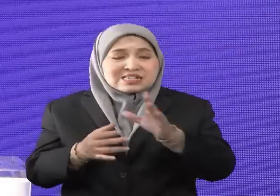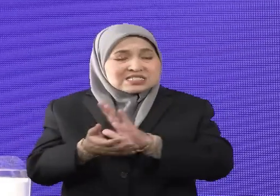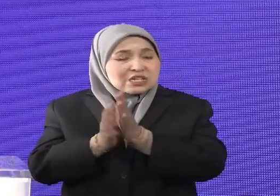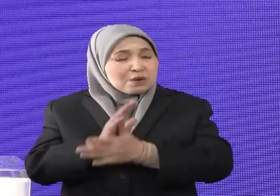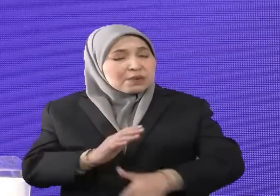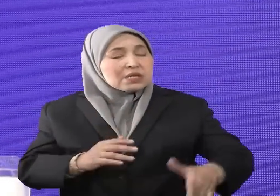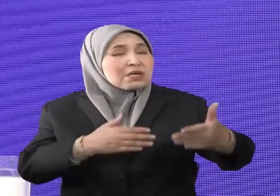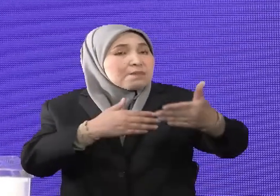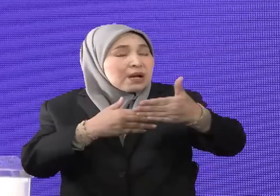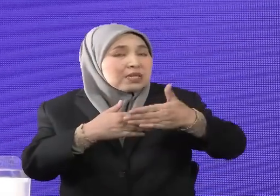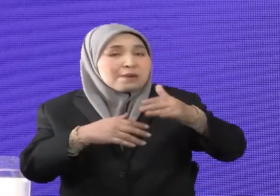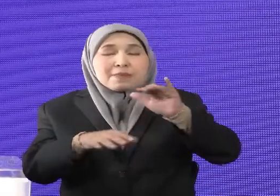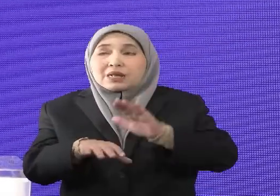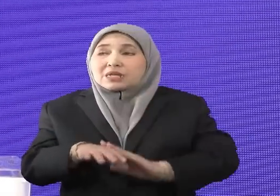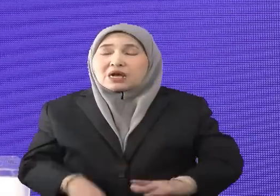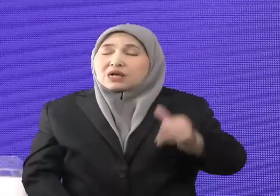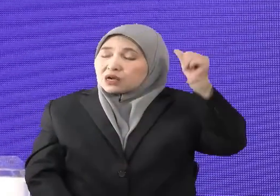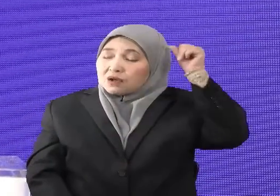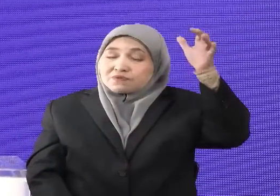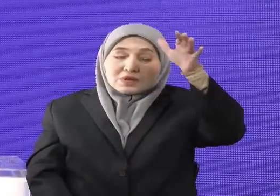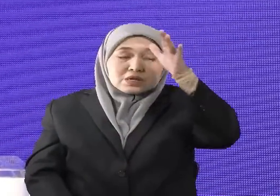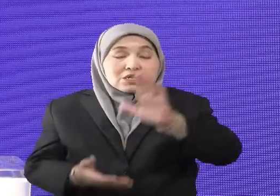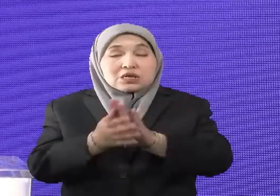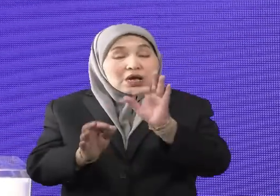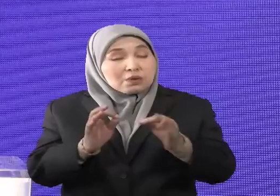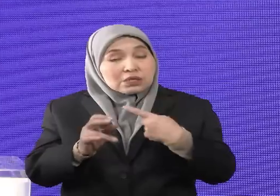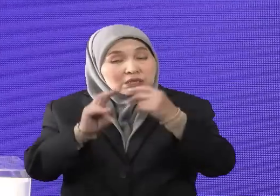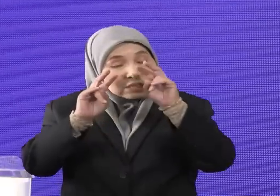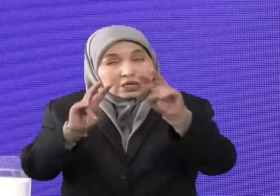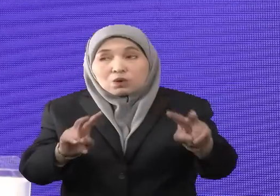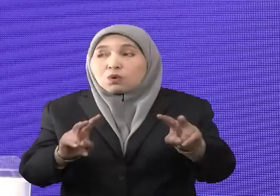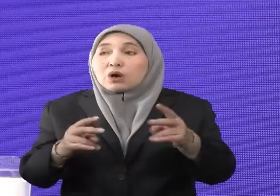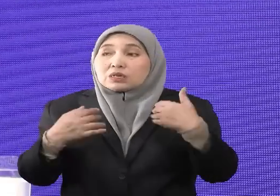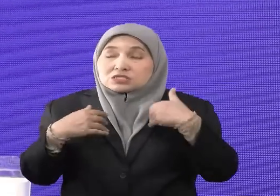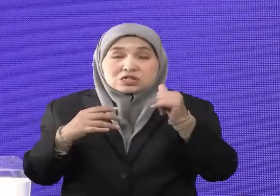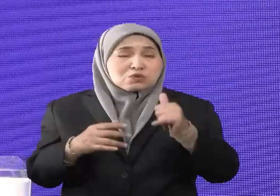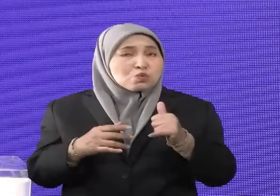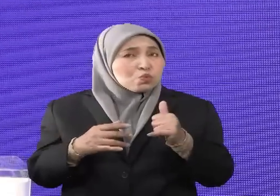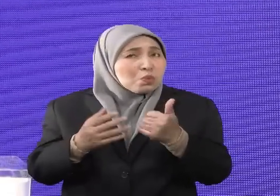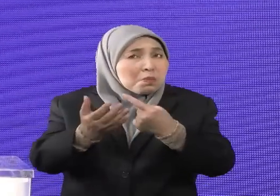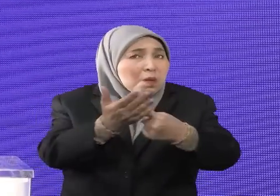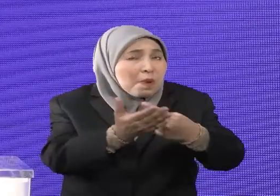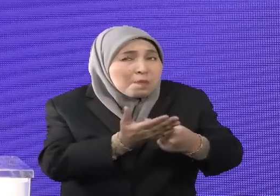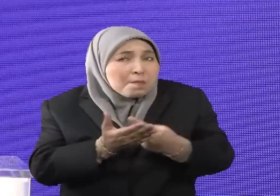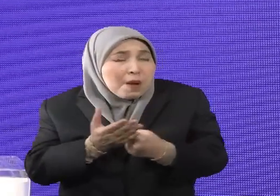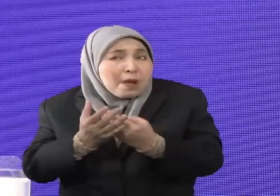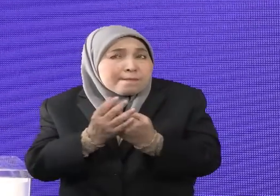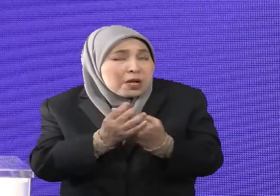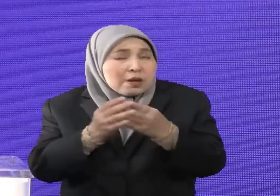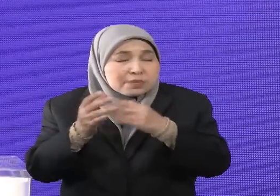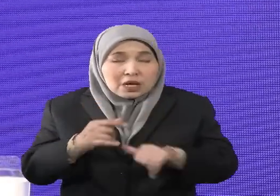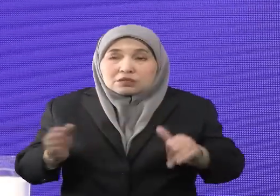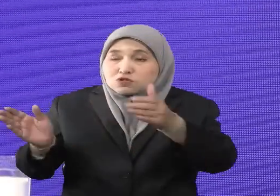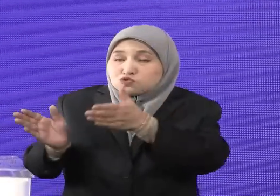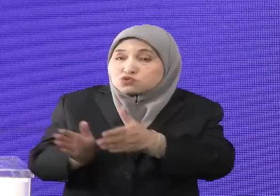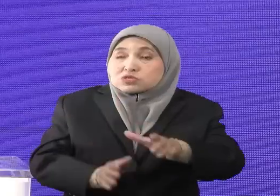mereka kembali kepada kekafiran jadi kalau kita lihat seolah-olah Aduh satu konspirasi yang disusun oleh oleh ahli